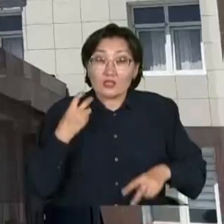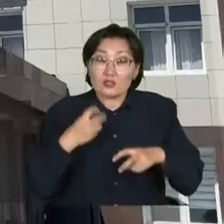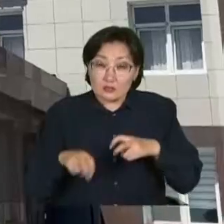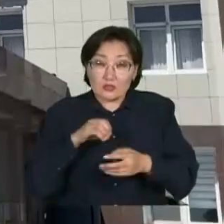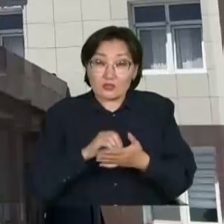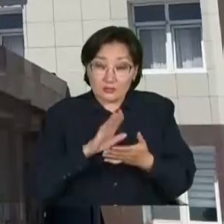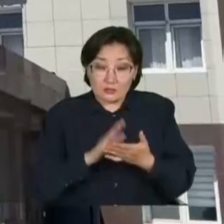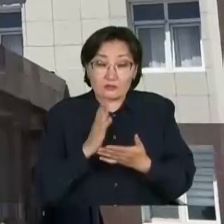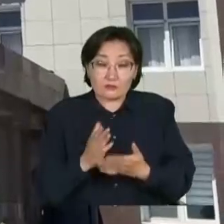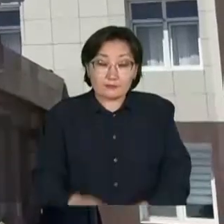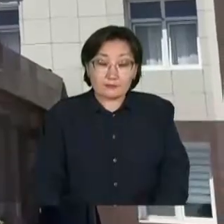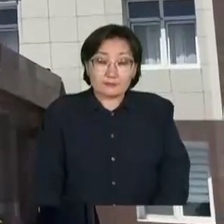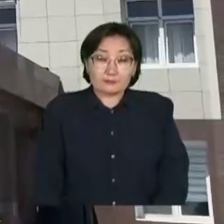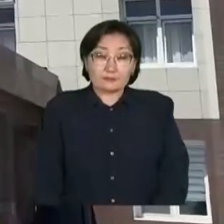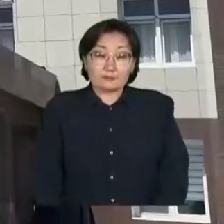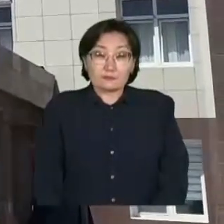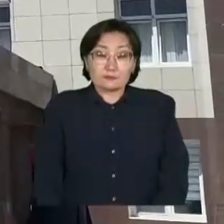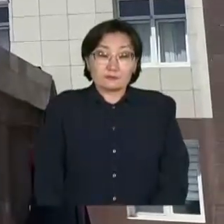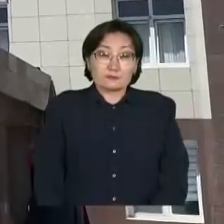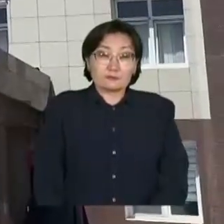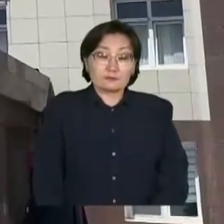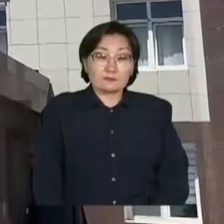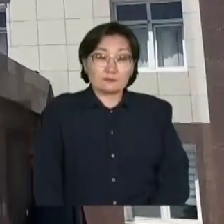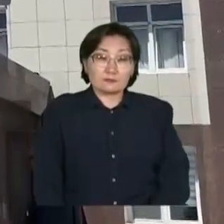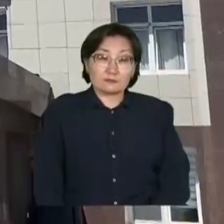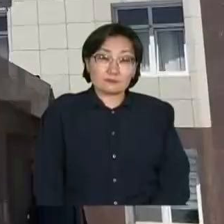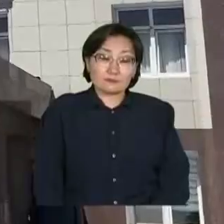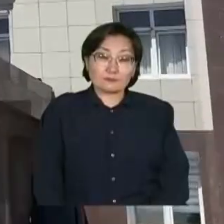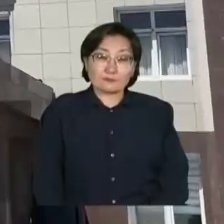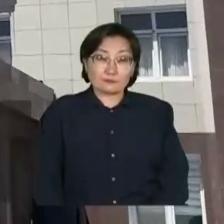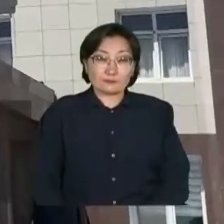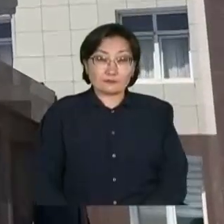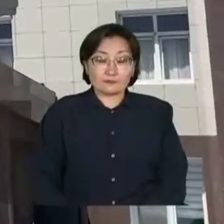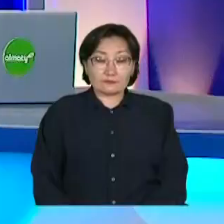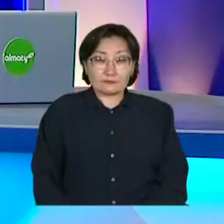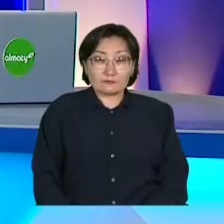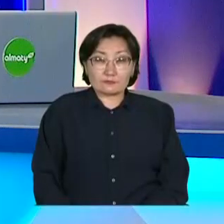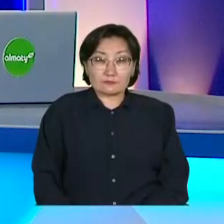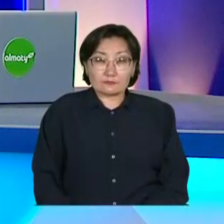кездеседі. Назерке Күбасова, Александр Крапивкин, Алматы телеарнасы, Шымкент.